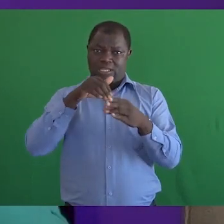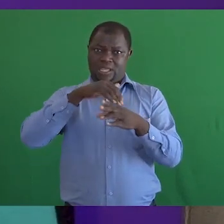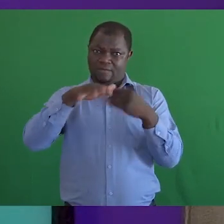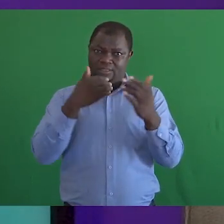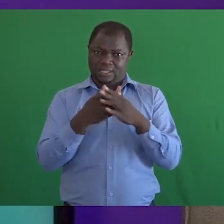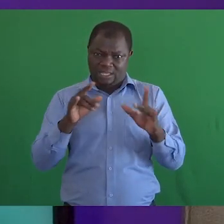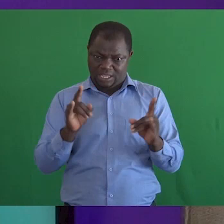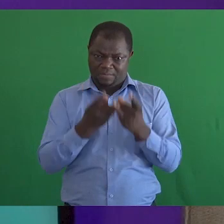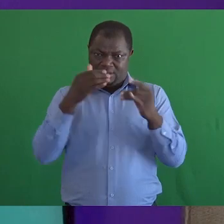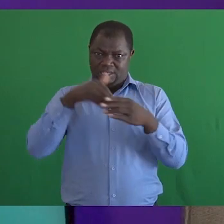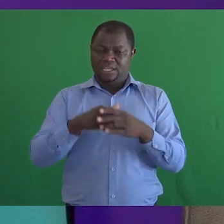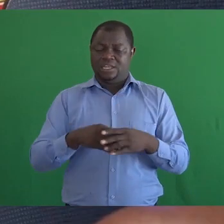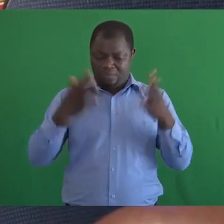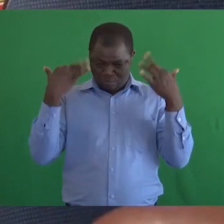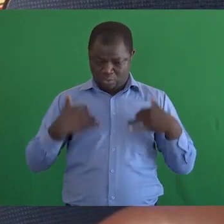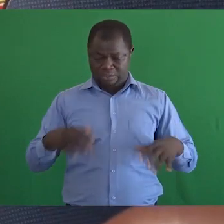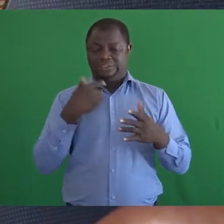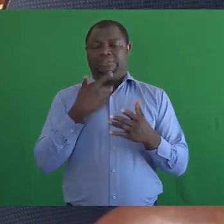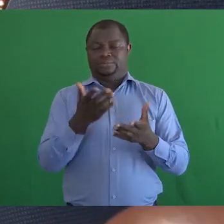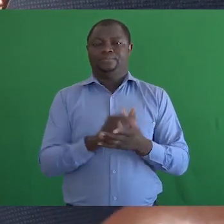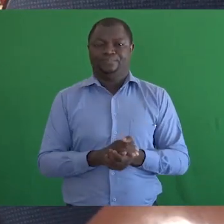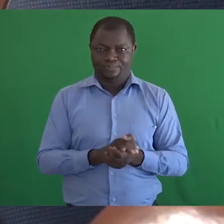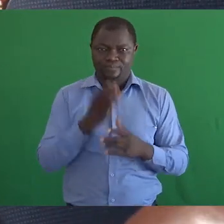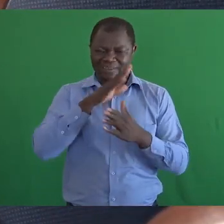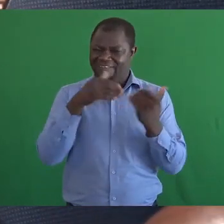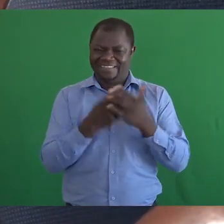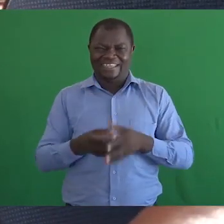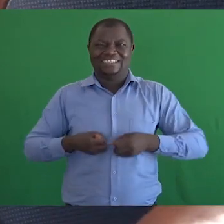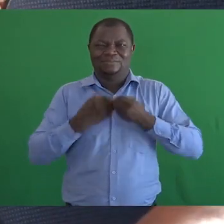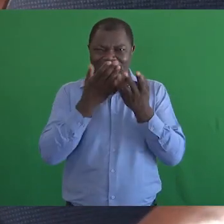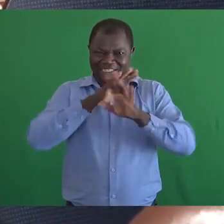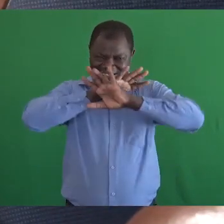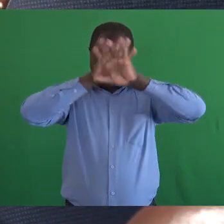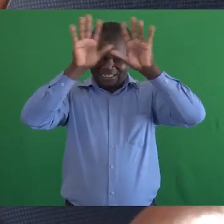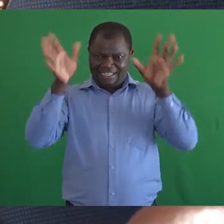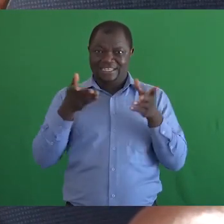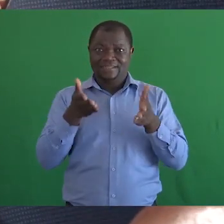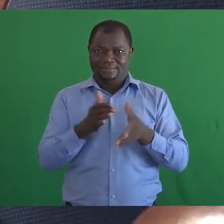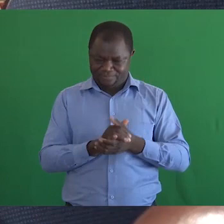kwaita kutevera kwatiri kuita ikoko mashoko akanaka itsana ngudzi